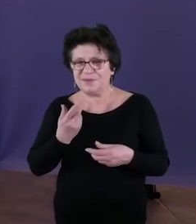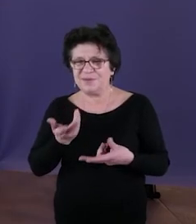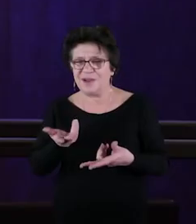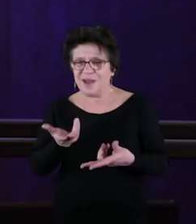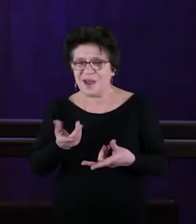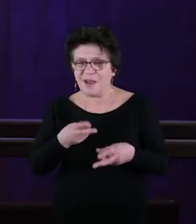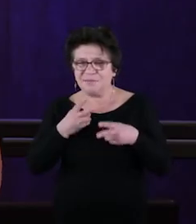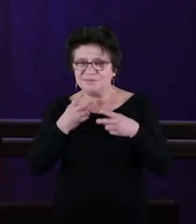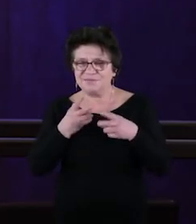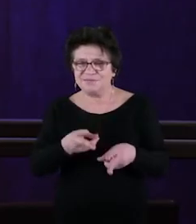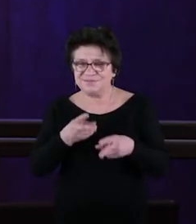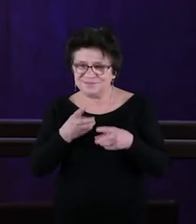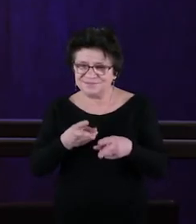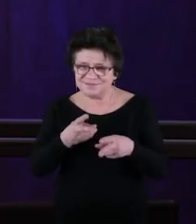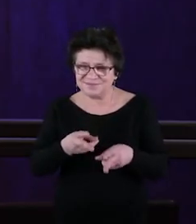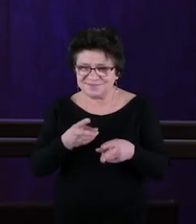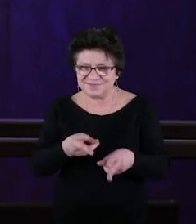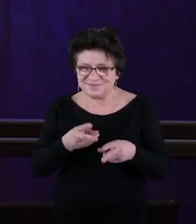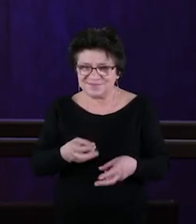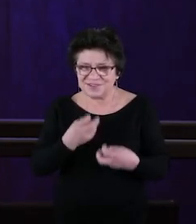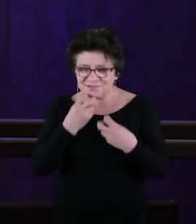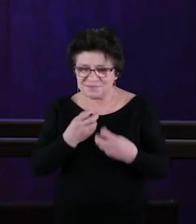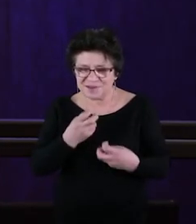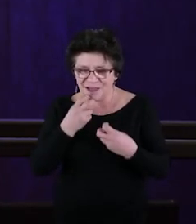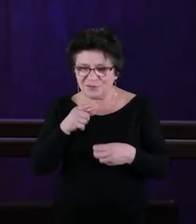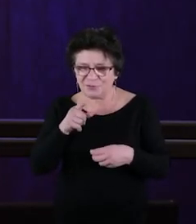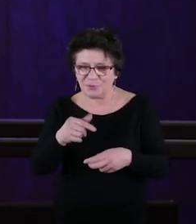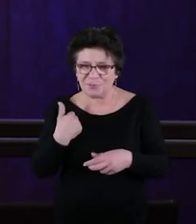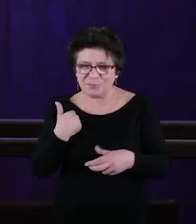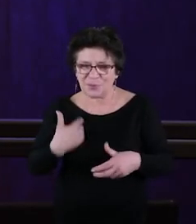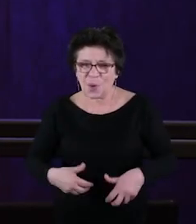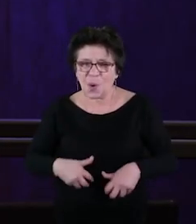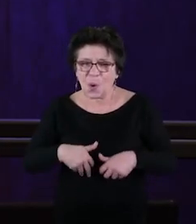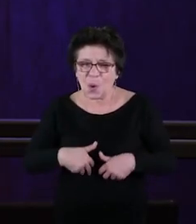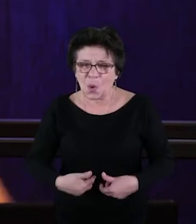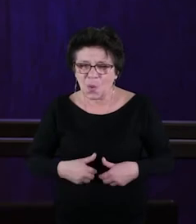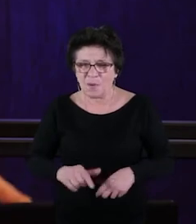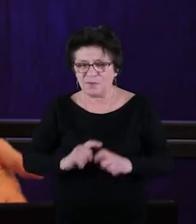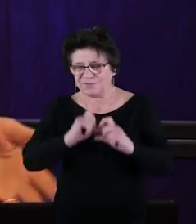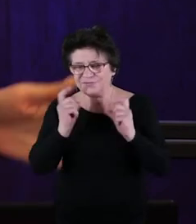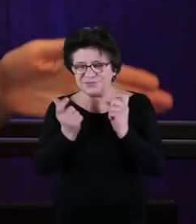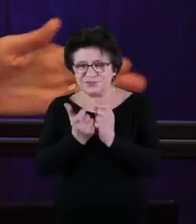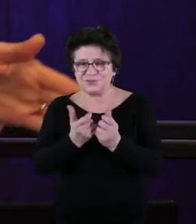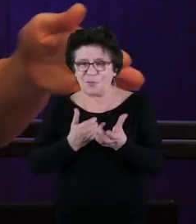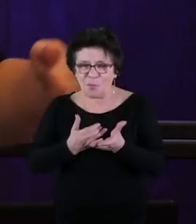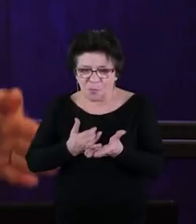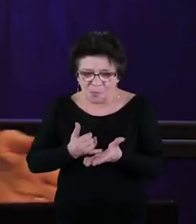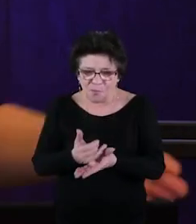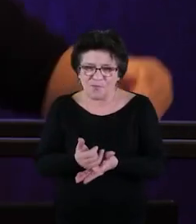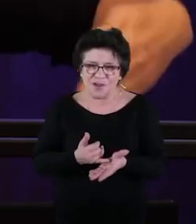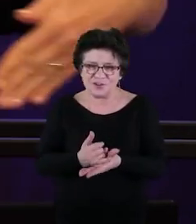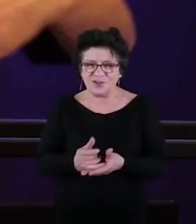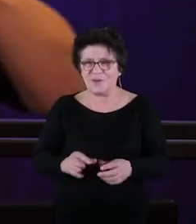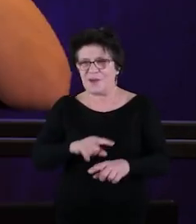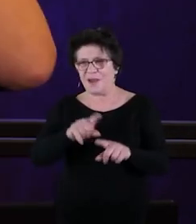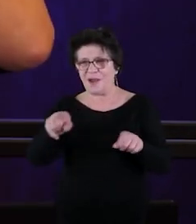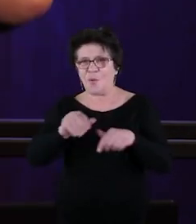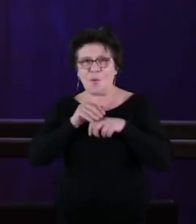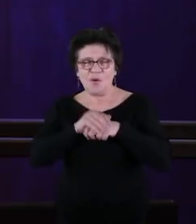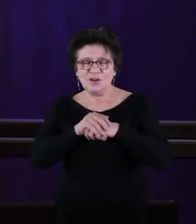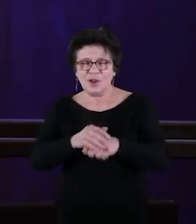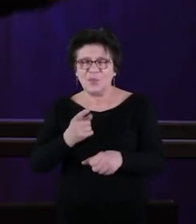była włożona po Warszawie była wprowadzona tylnymi do swego własnego nie znała w tym swojej